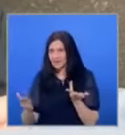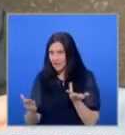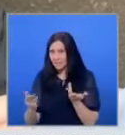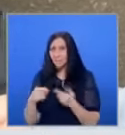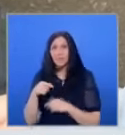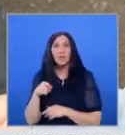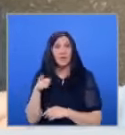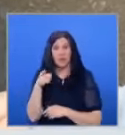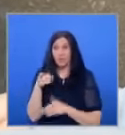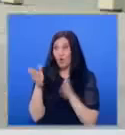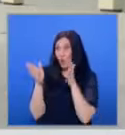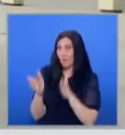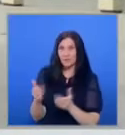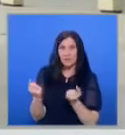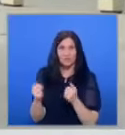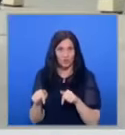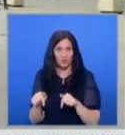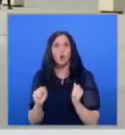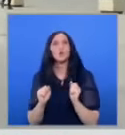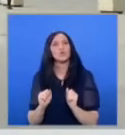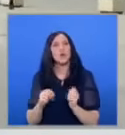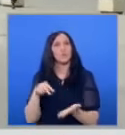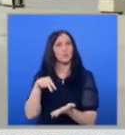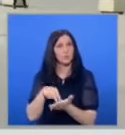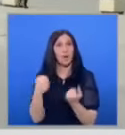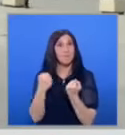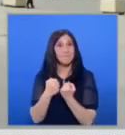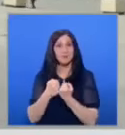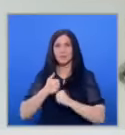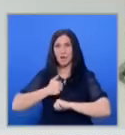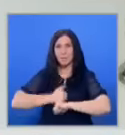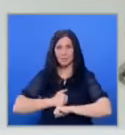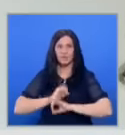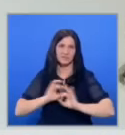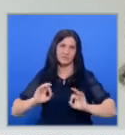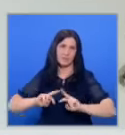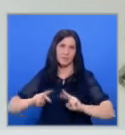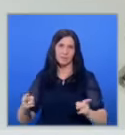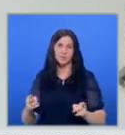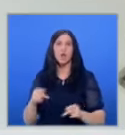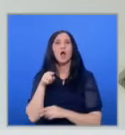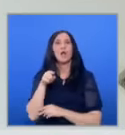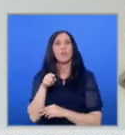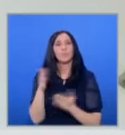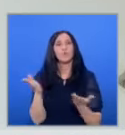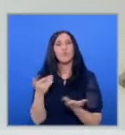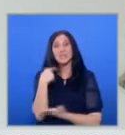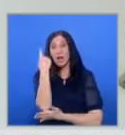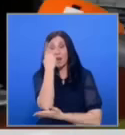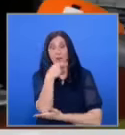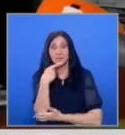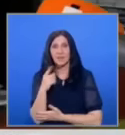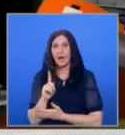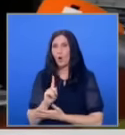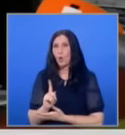и той ще определя живота тук. Очаквано позицията на местните кметове е съвсем различна. Това са лица,